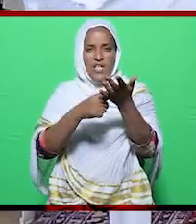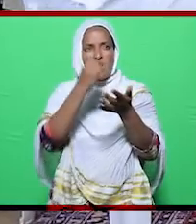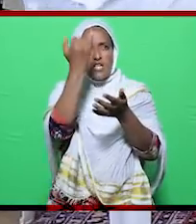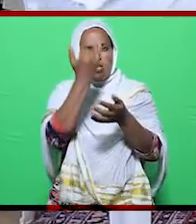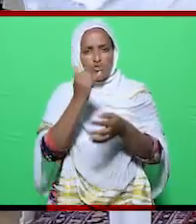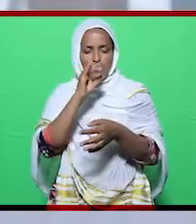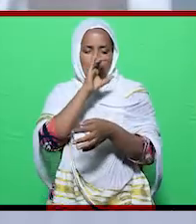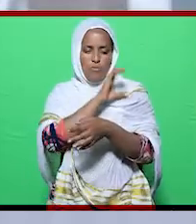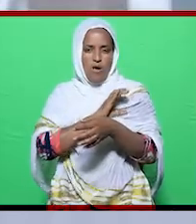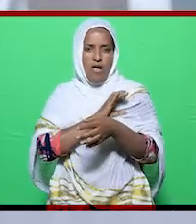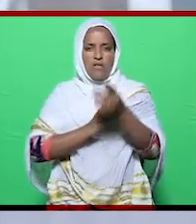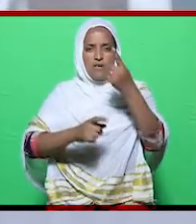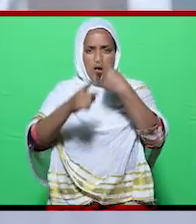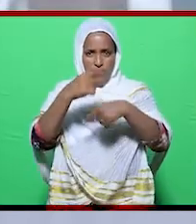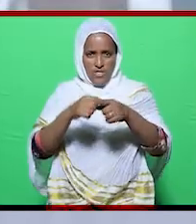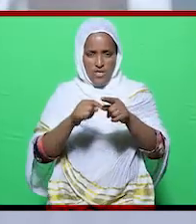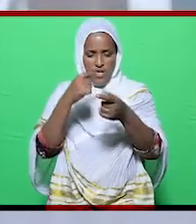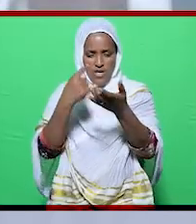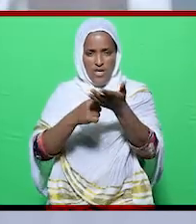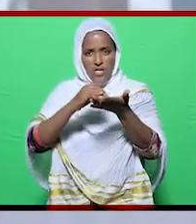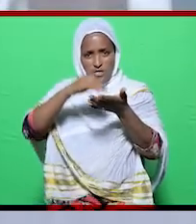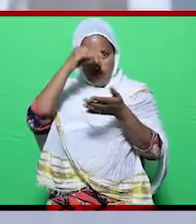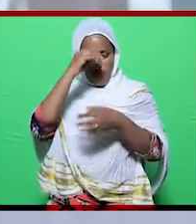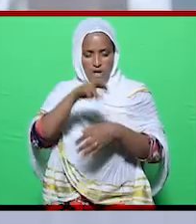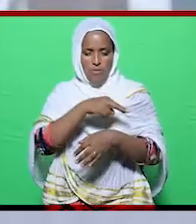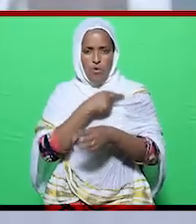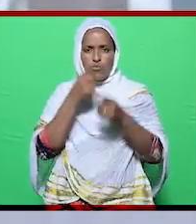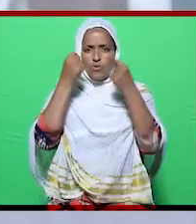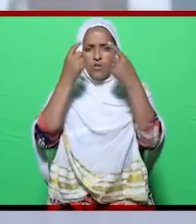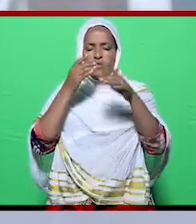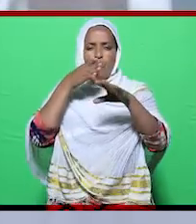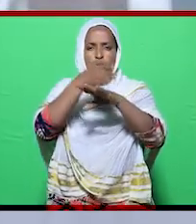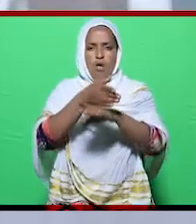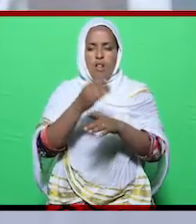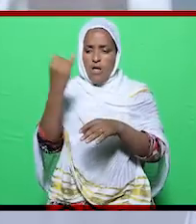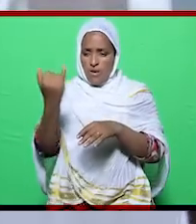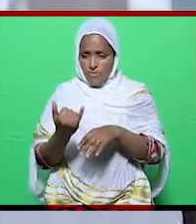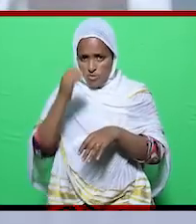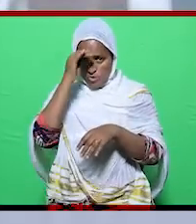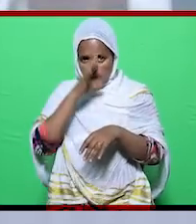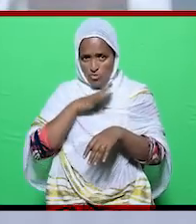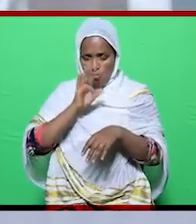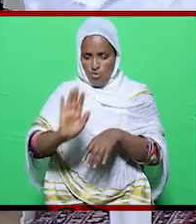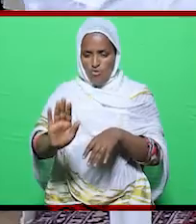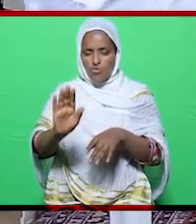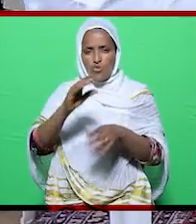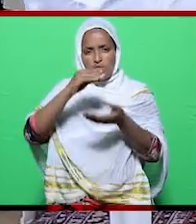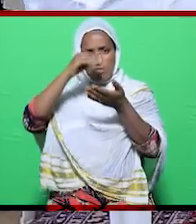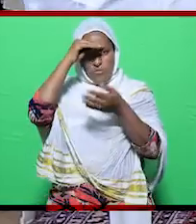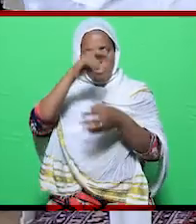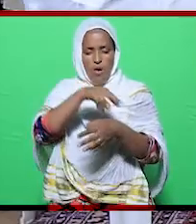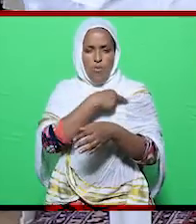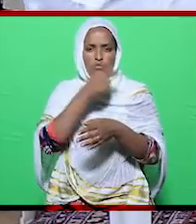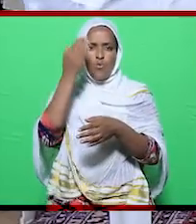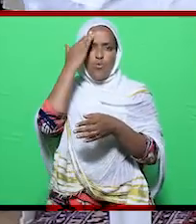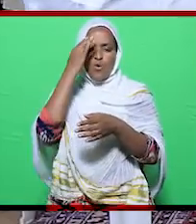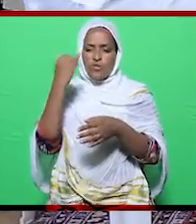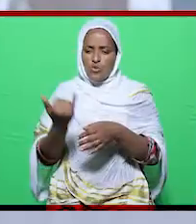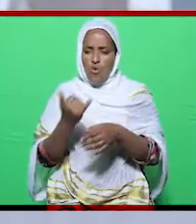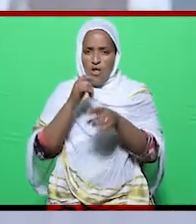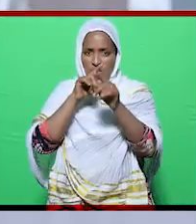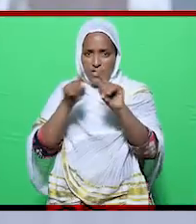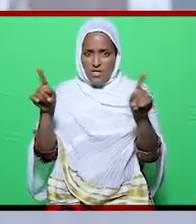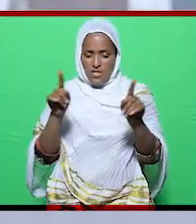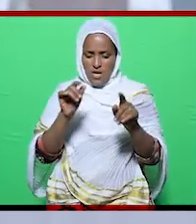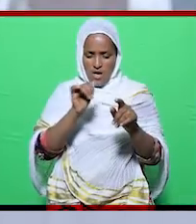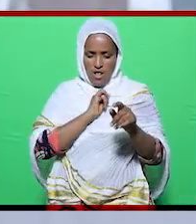ይሄ የሥዕሉን ባህሪ ያመጣል። ይሄንን ትምህርተ ሃይማኖት ከተረዳ በኋላ የሚስለው ሰው ትምህርተ ሃይማኖቱን ያውቀዋል፣